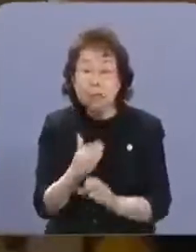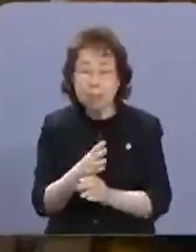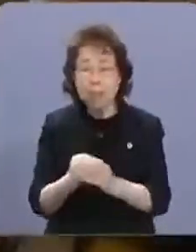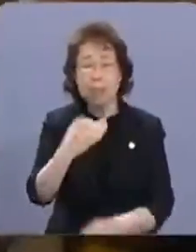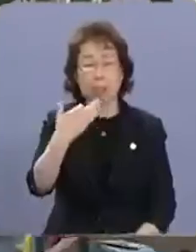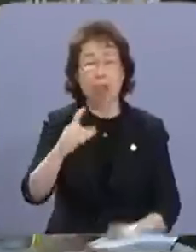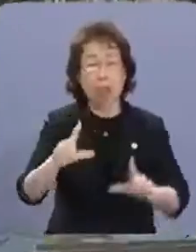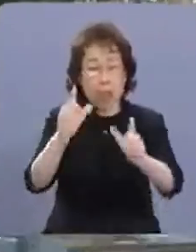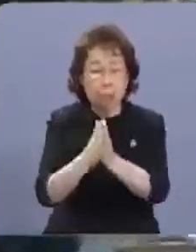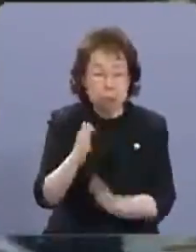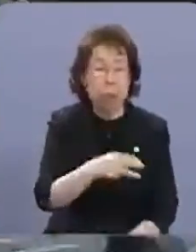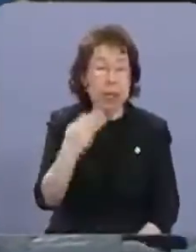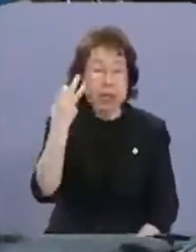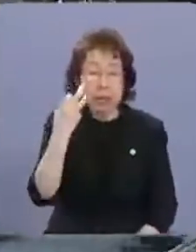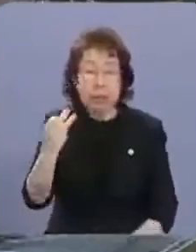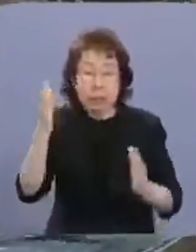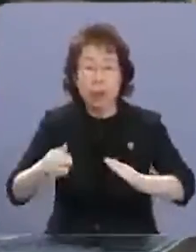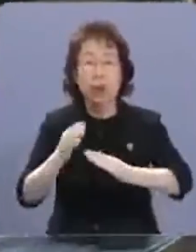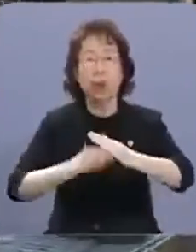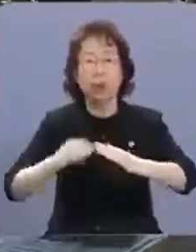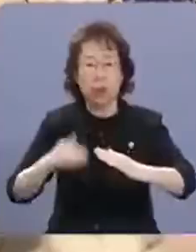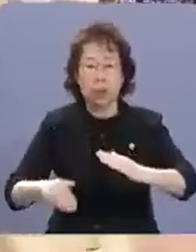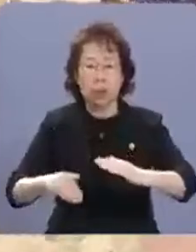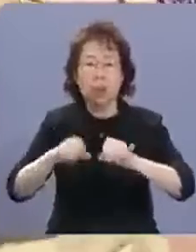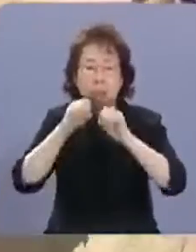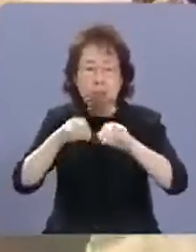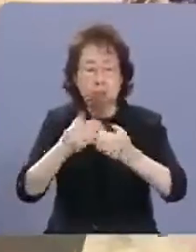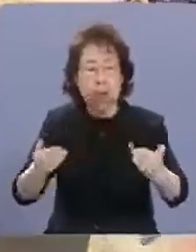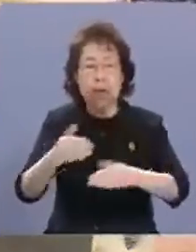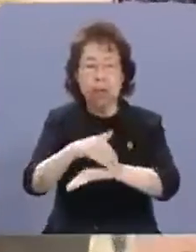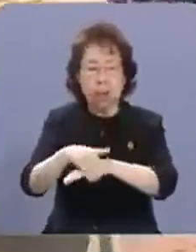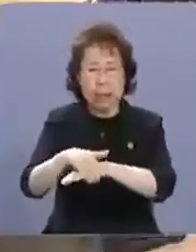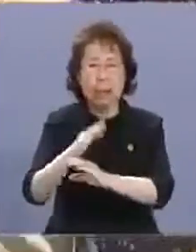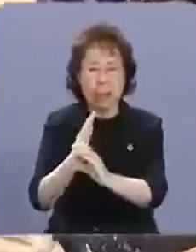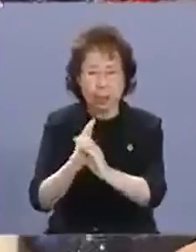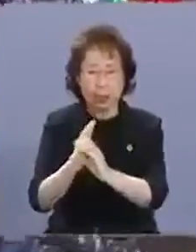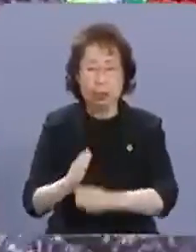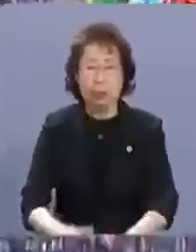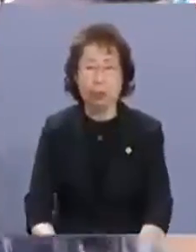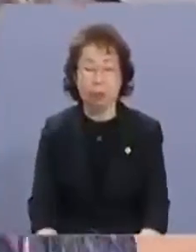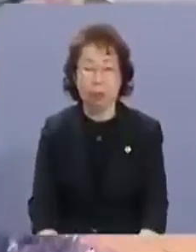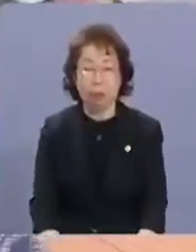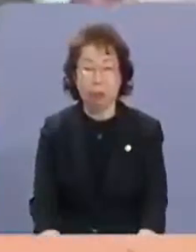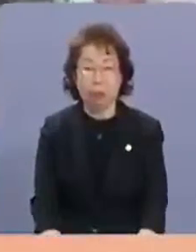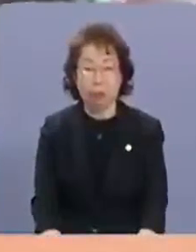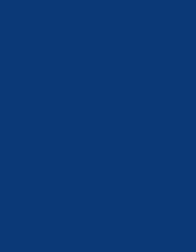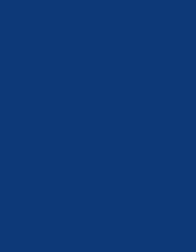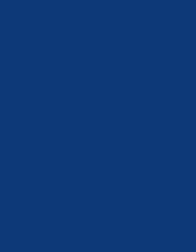19일부터 13일 동안의 공식 선거운동에 나섭니다. KBS 뉴스 김아른입니다.